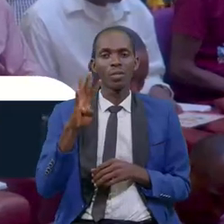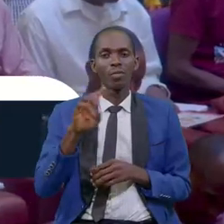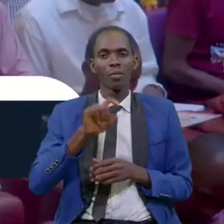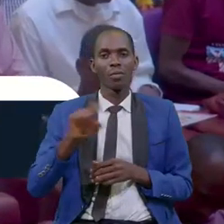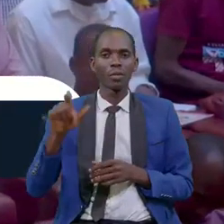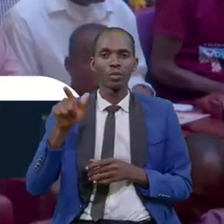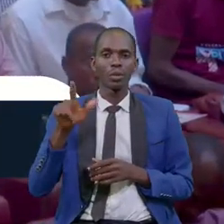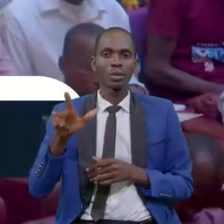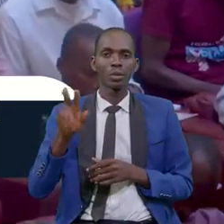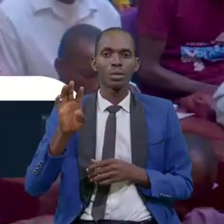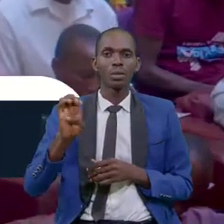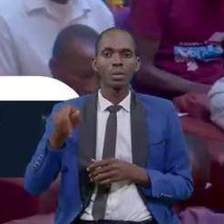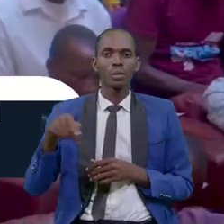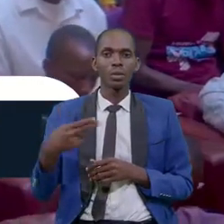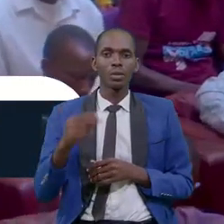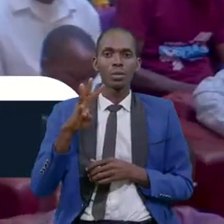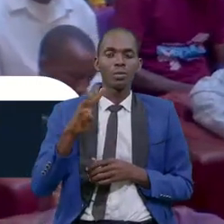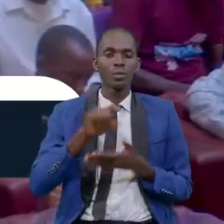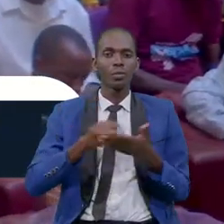au Éphésiens 4.